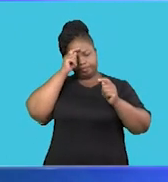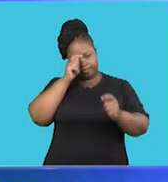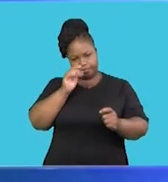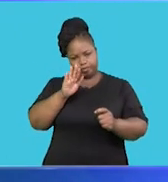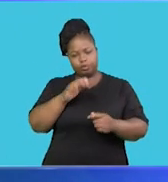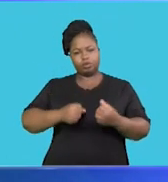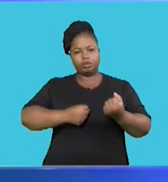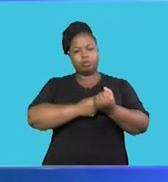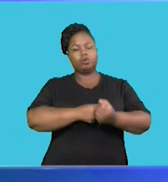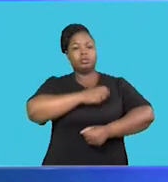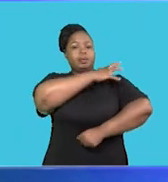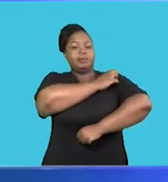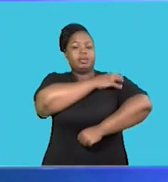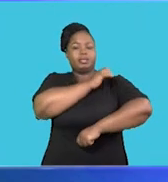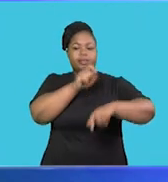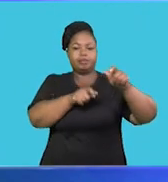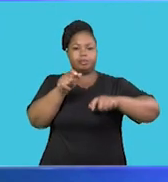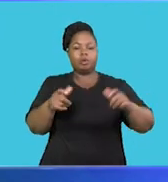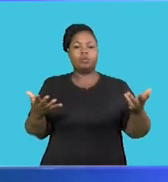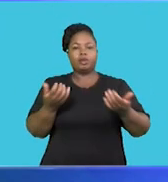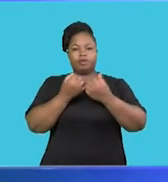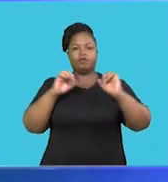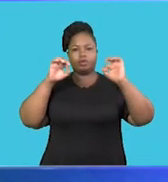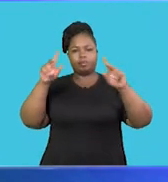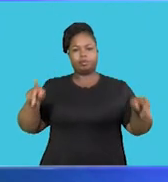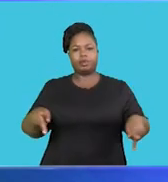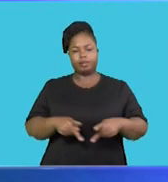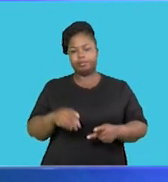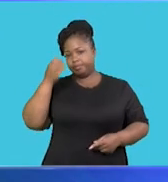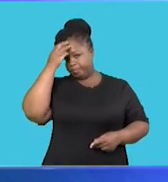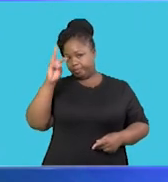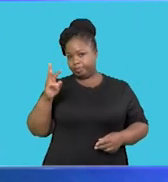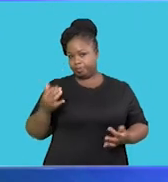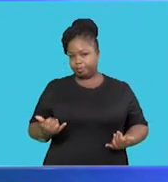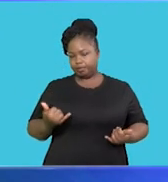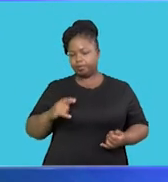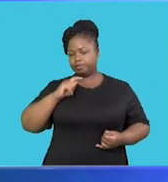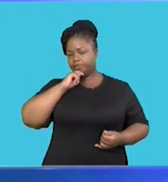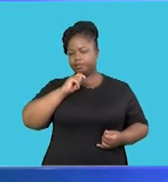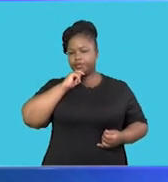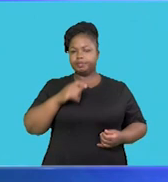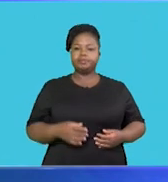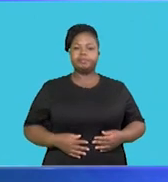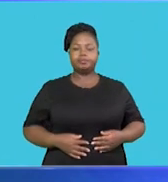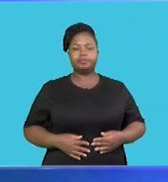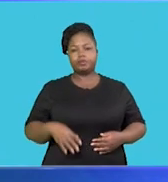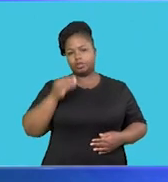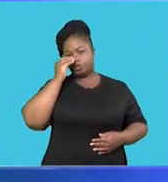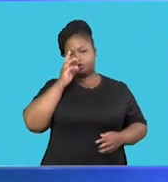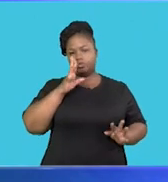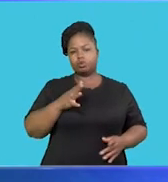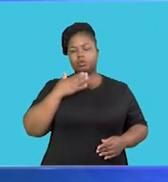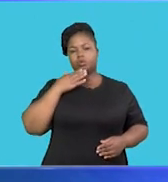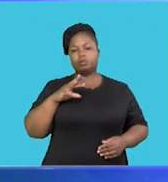kanye nabantu basePalestine endaweni yamagugu e-Freedom Park ePitoli namhlanje ngesikhathi zasekuseni intatheli ezindaba zeSoweto